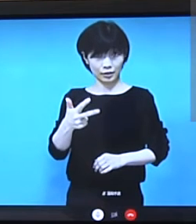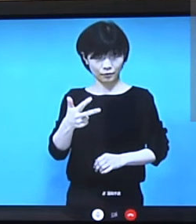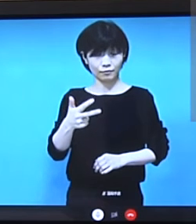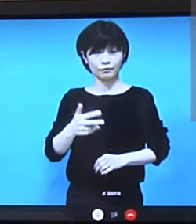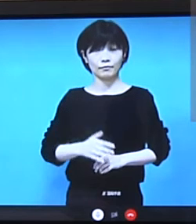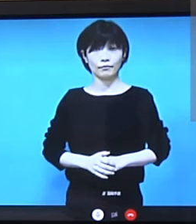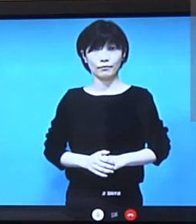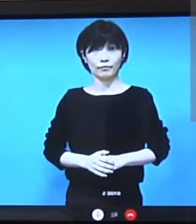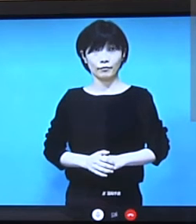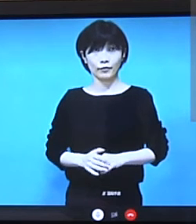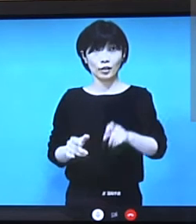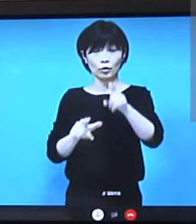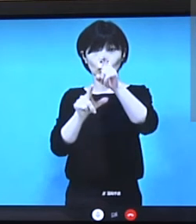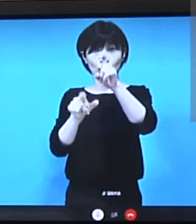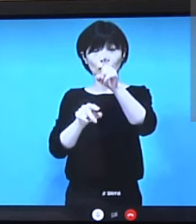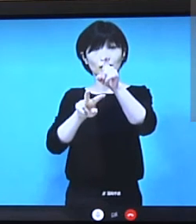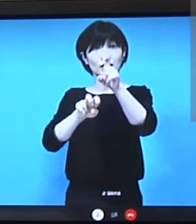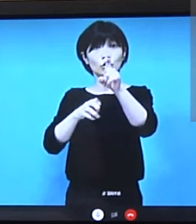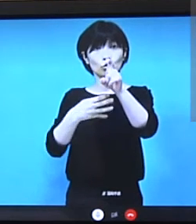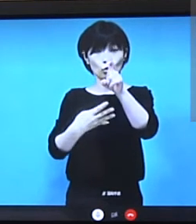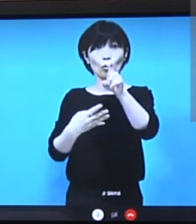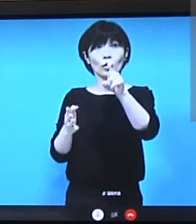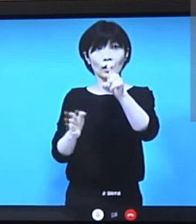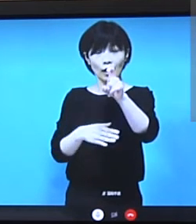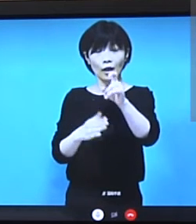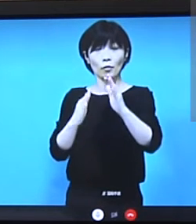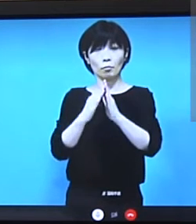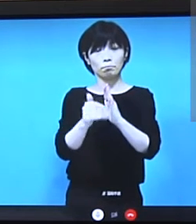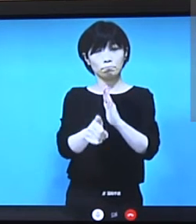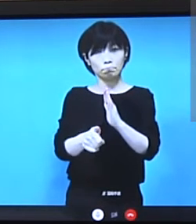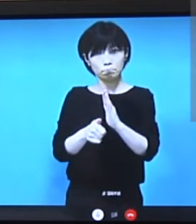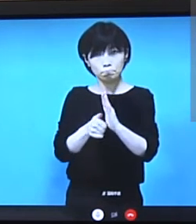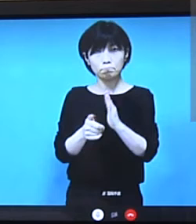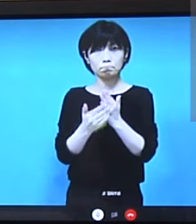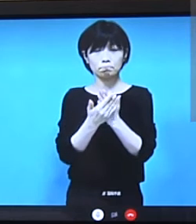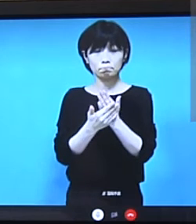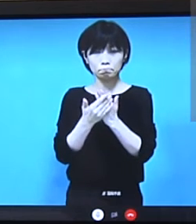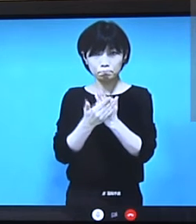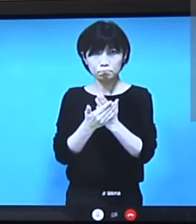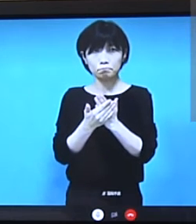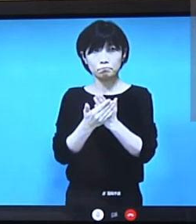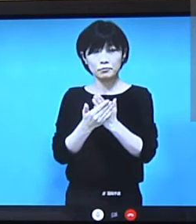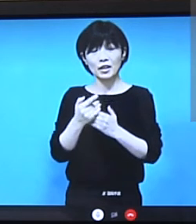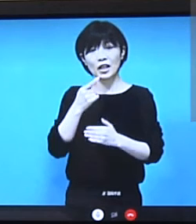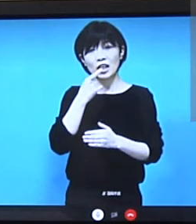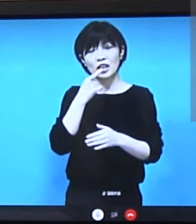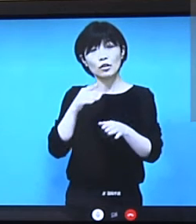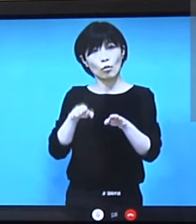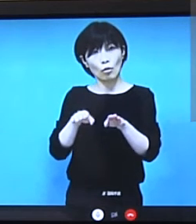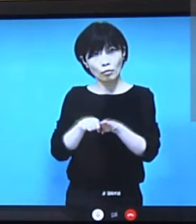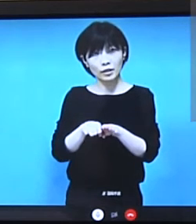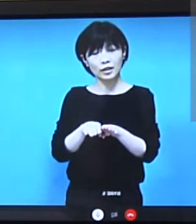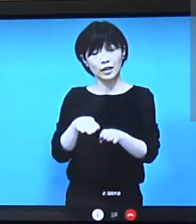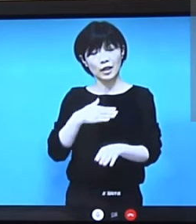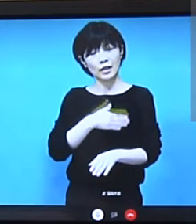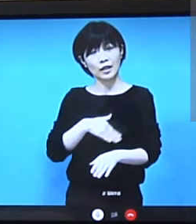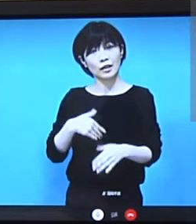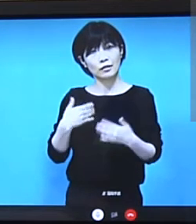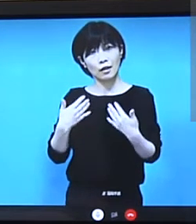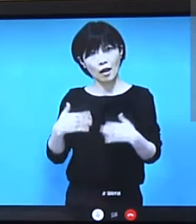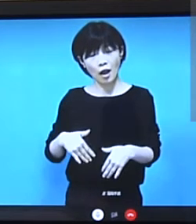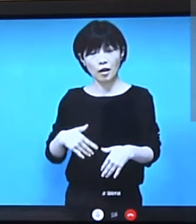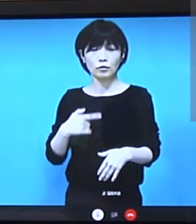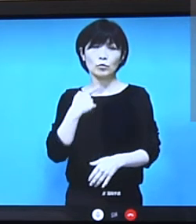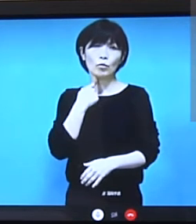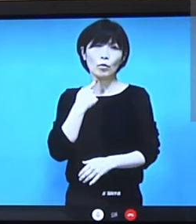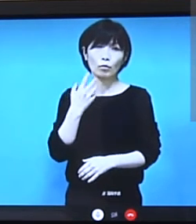日から在宅にて健康観察を始めまして、日曜日に全身倦怠感、喉の痛みがあるということで、本